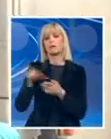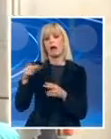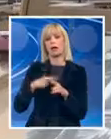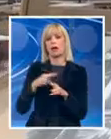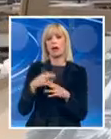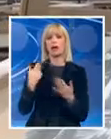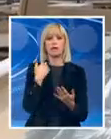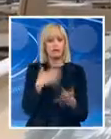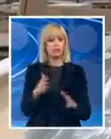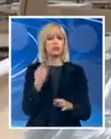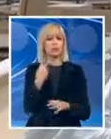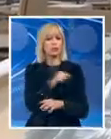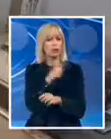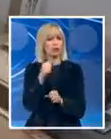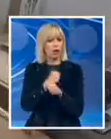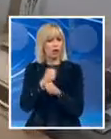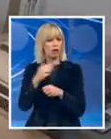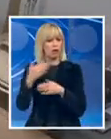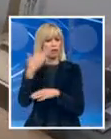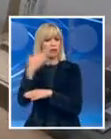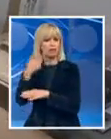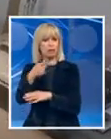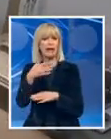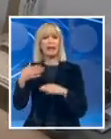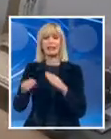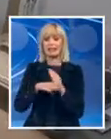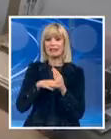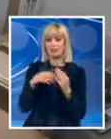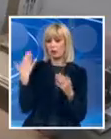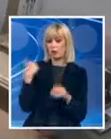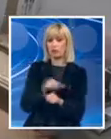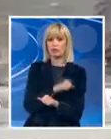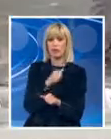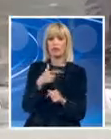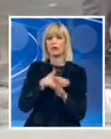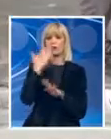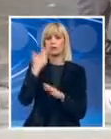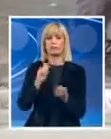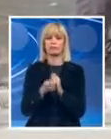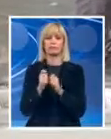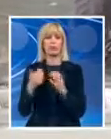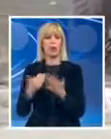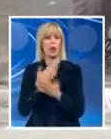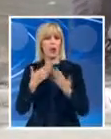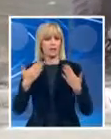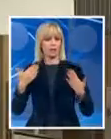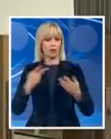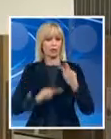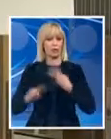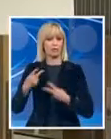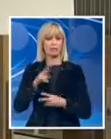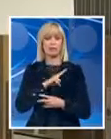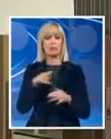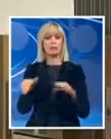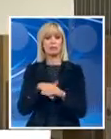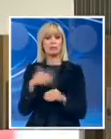decenije, prerađivač drveta iz Čačka je tek poslednjih godina unapredio proizvodnju. Zapošljava 30 radnika. Mi smo u